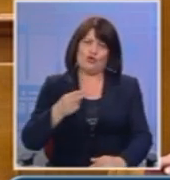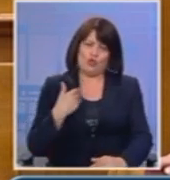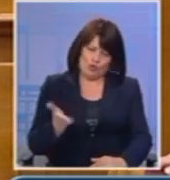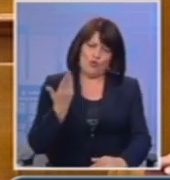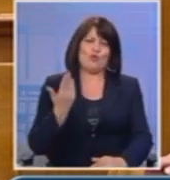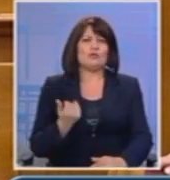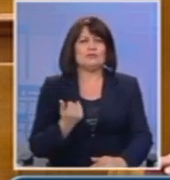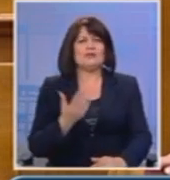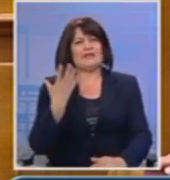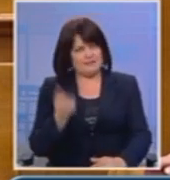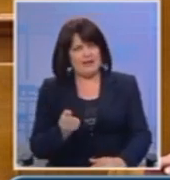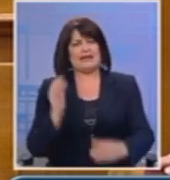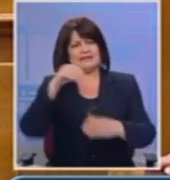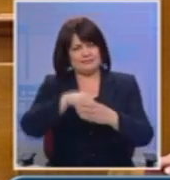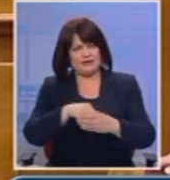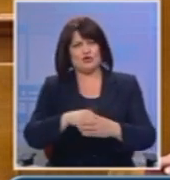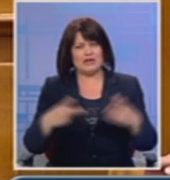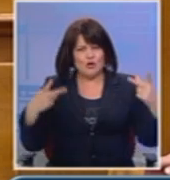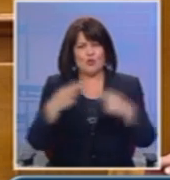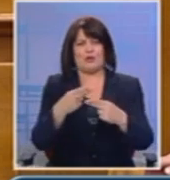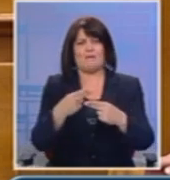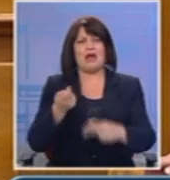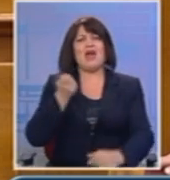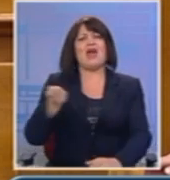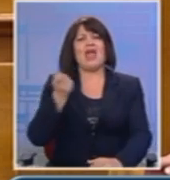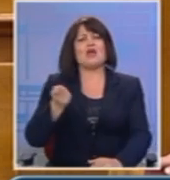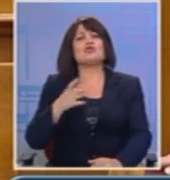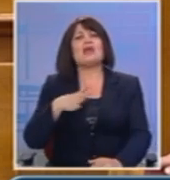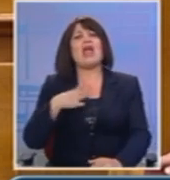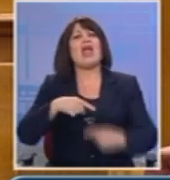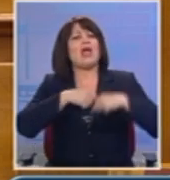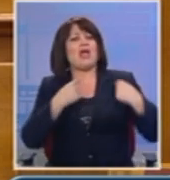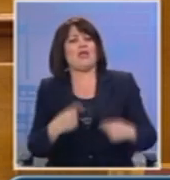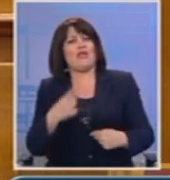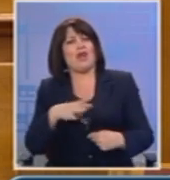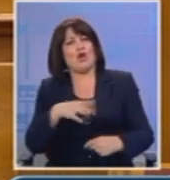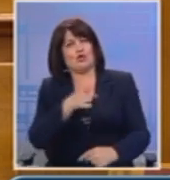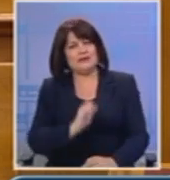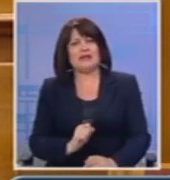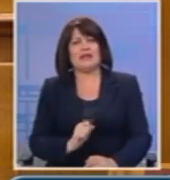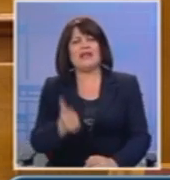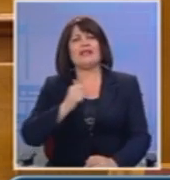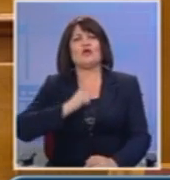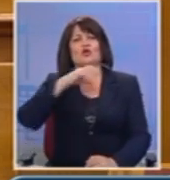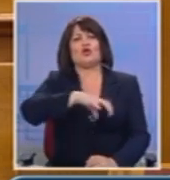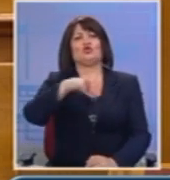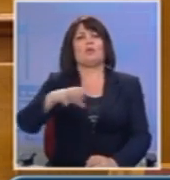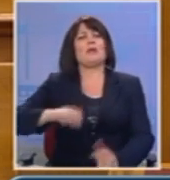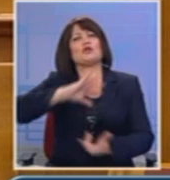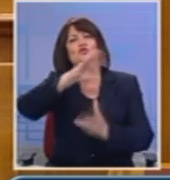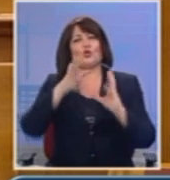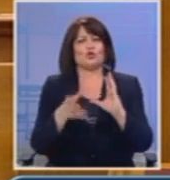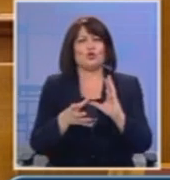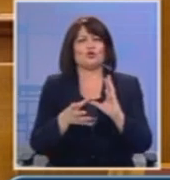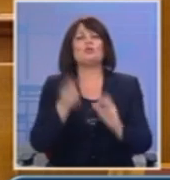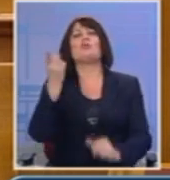για το αν θα υπάρχει συμμετοχή στο κούρεμα του χρέους εθελοντική υποτίθεται όλου του ιδιωτικού τομέα παγκοσμίως